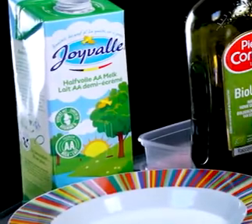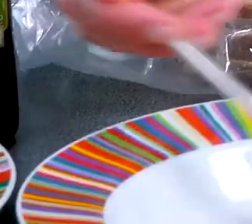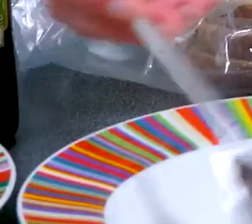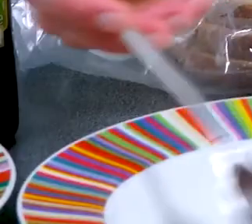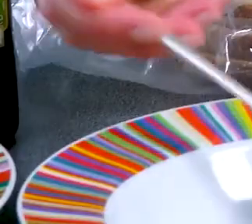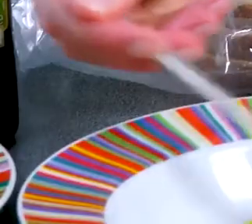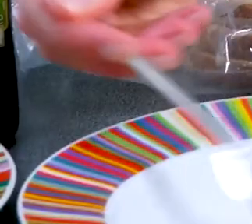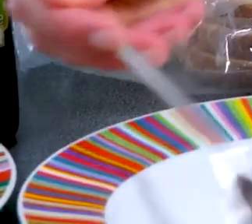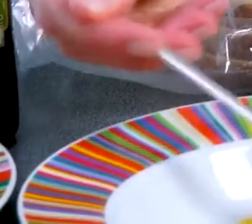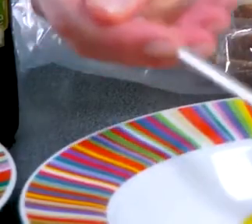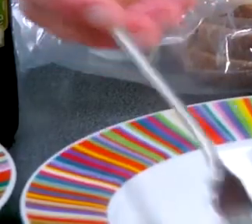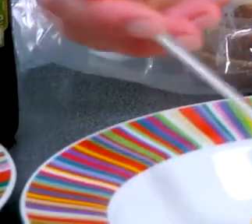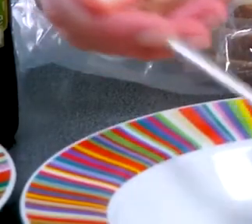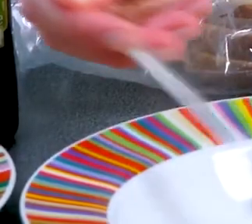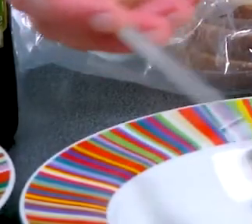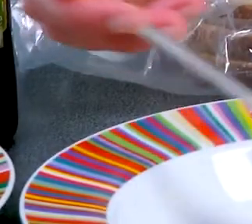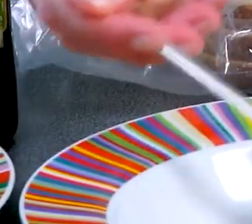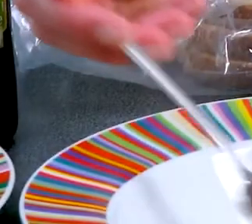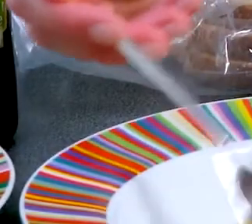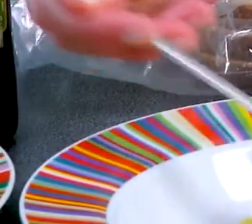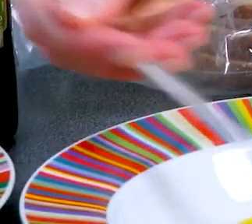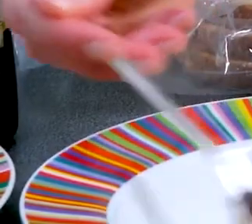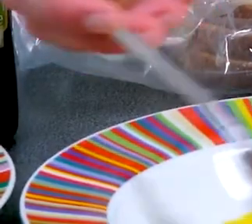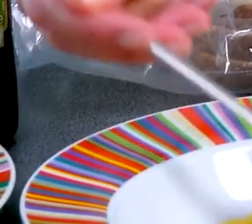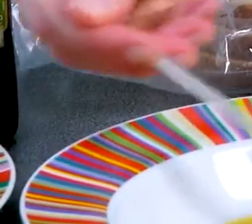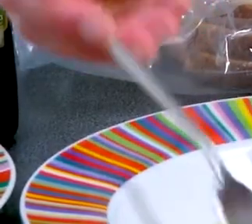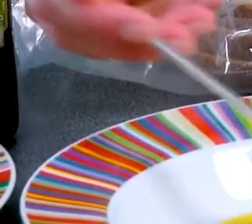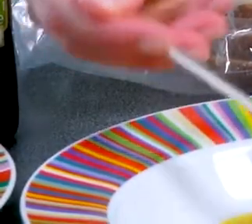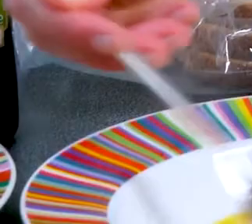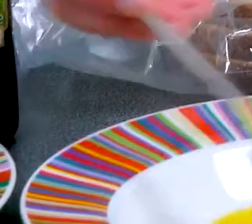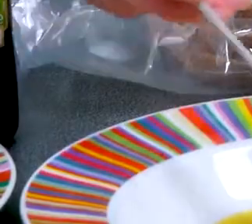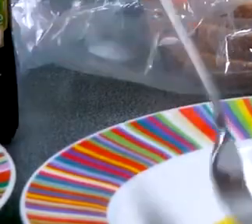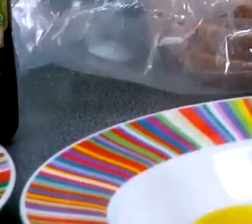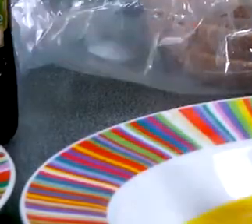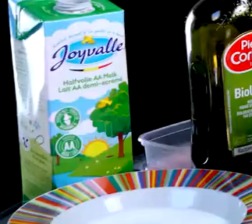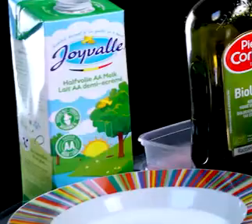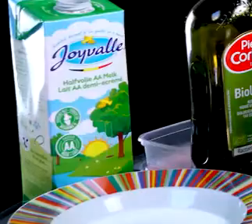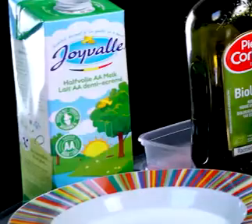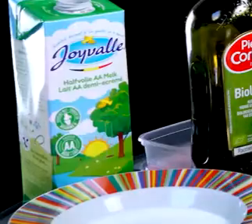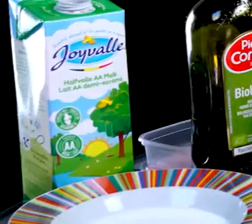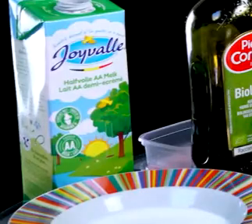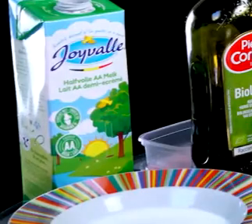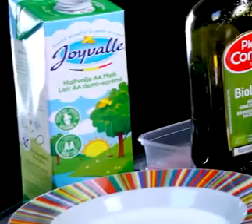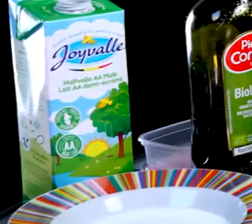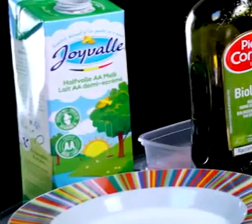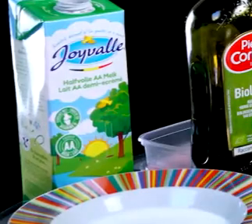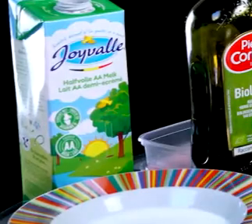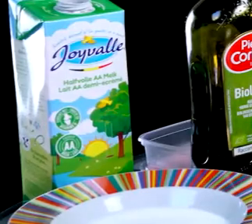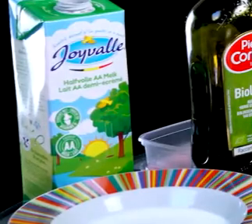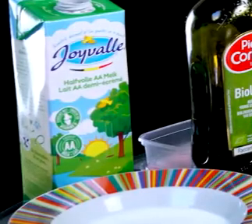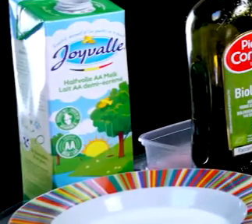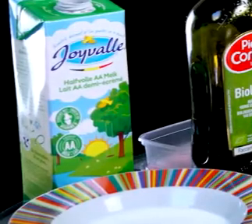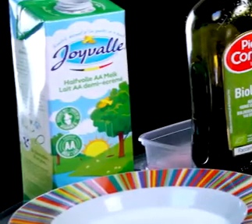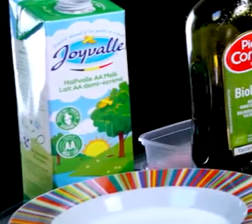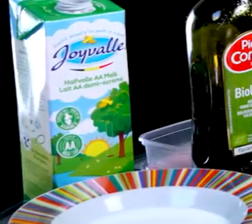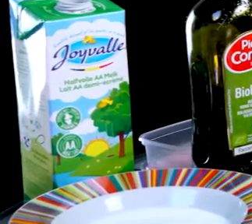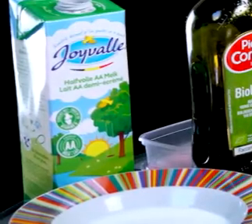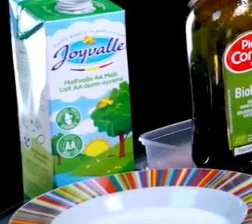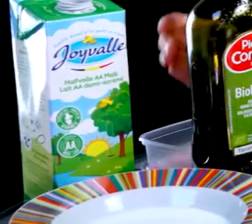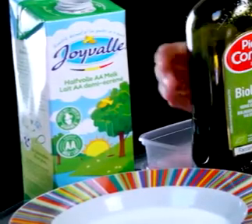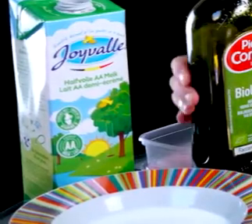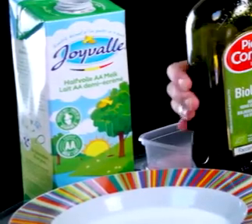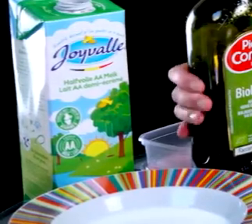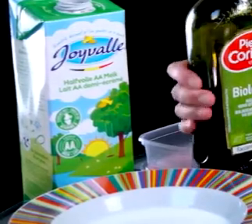fourchette. C'est très simple, vous allez voir, et c'est délicieux. Hop, comme ceci.